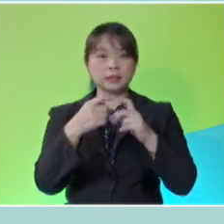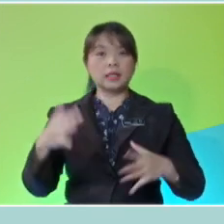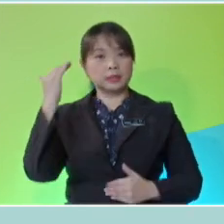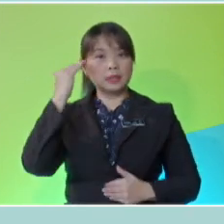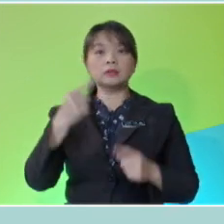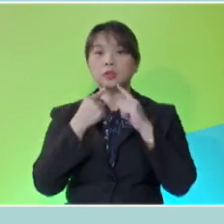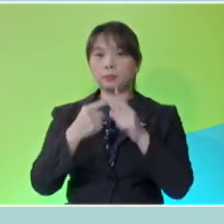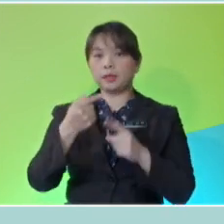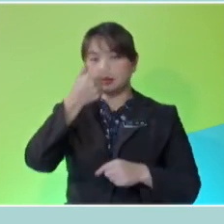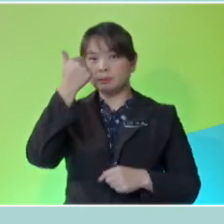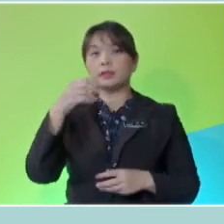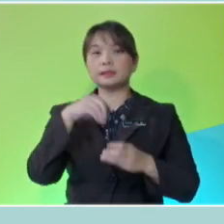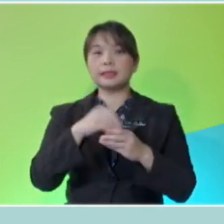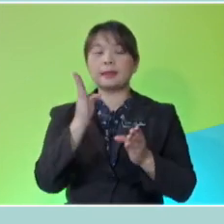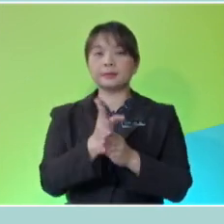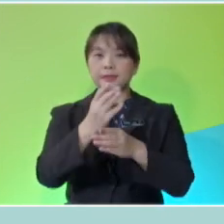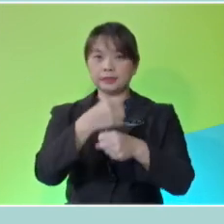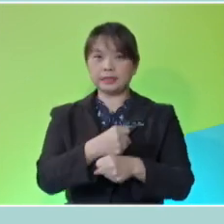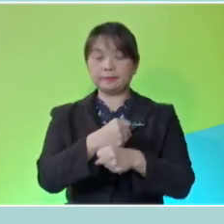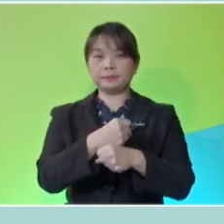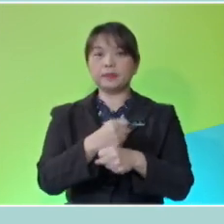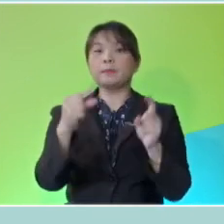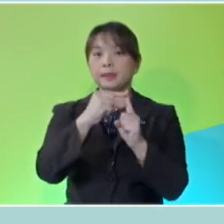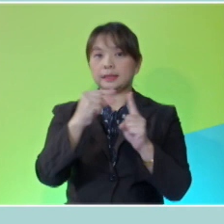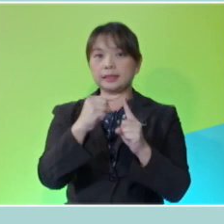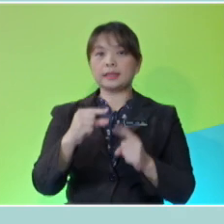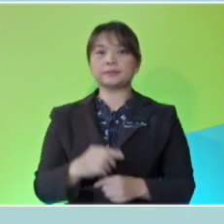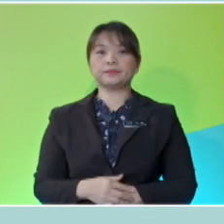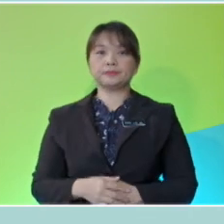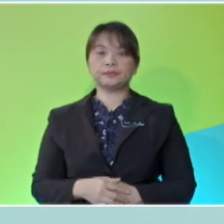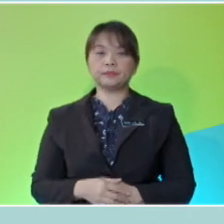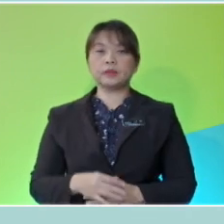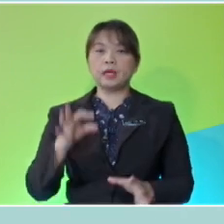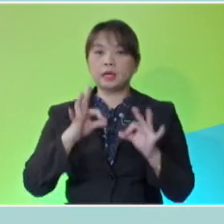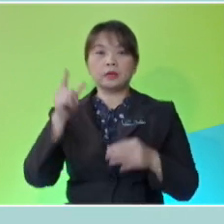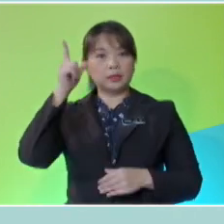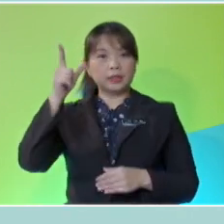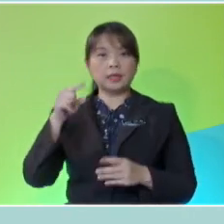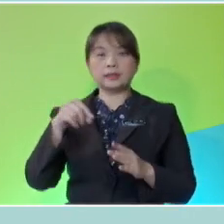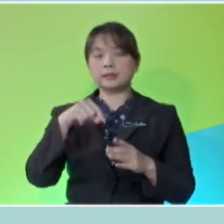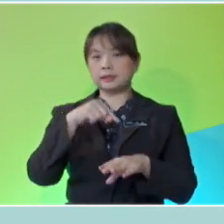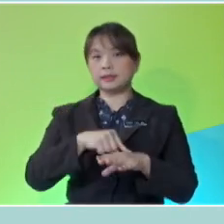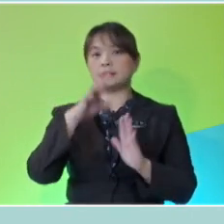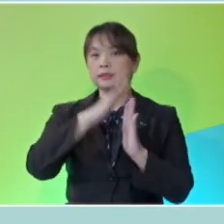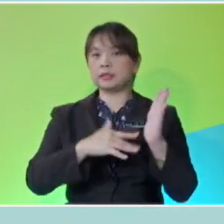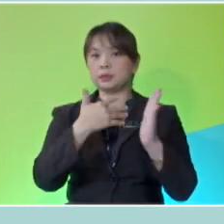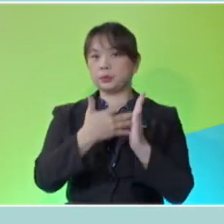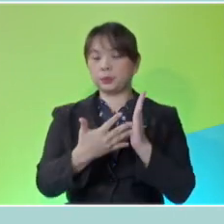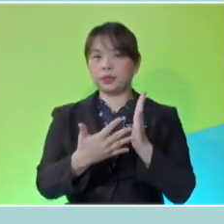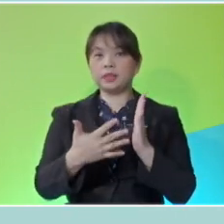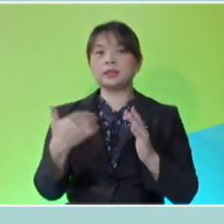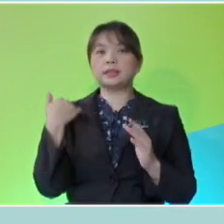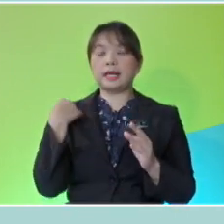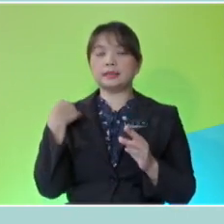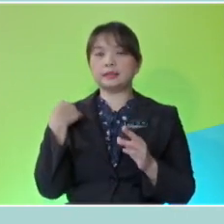bentuk perkataan dari menggunakan singkatan Oke jadi kalau dilihat pada jadwal terdapat singkatan perkataan yang menunjukkan kawasan